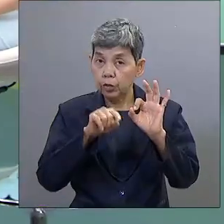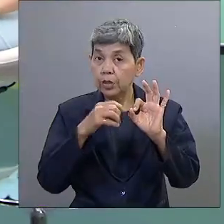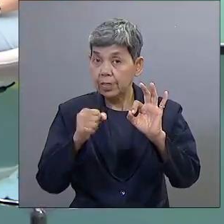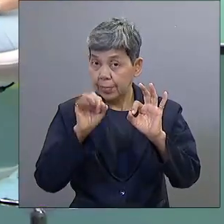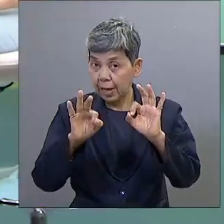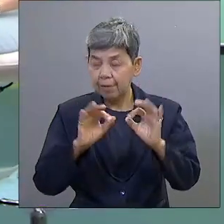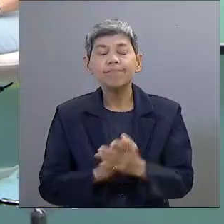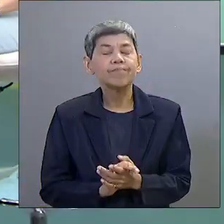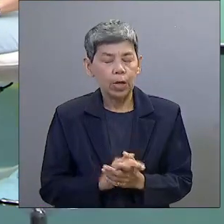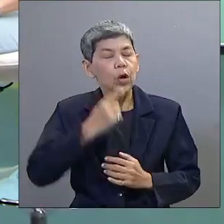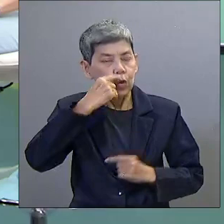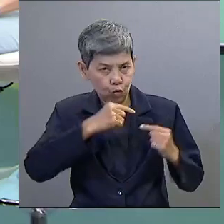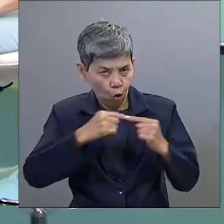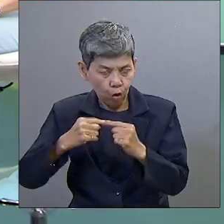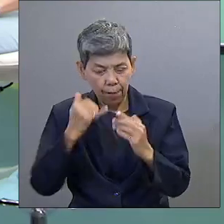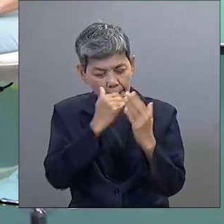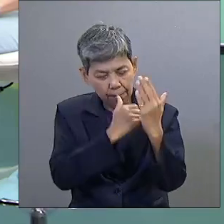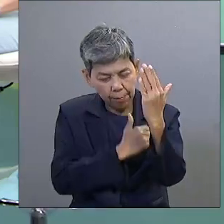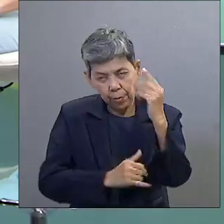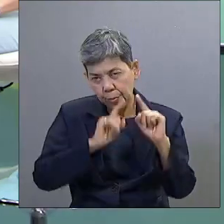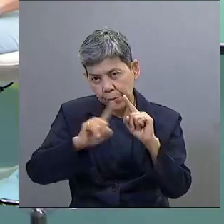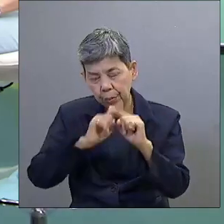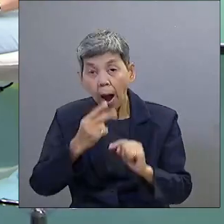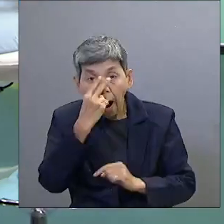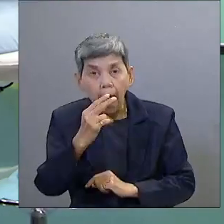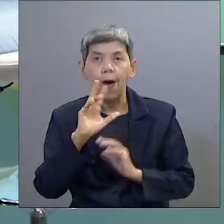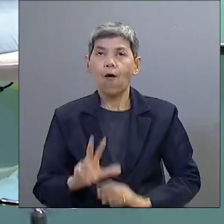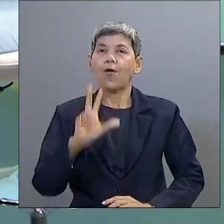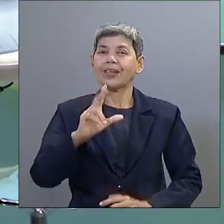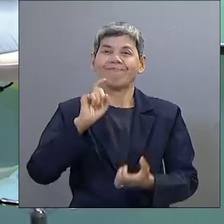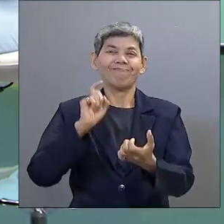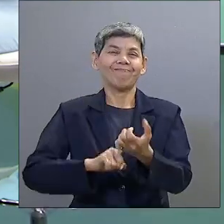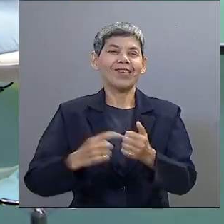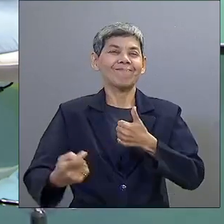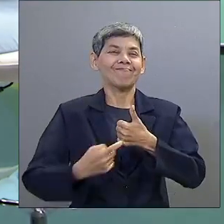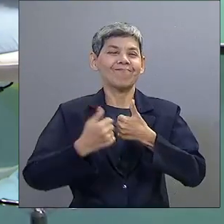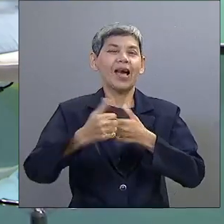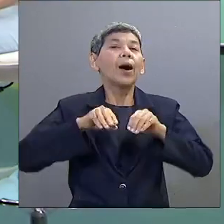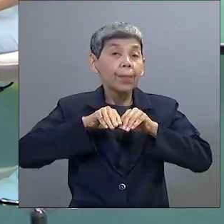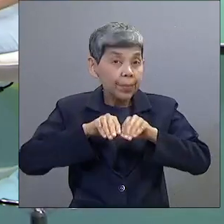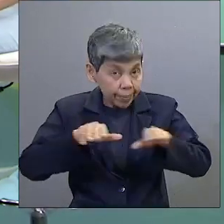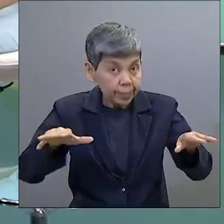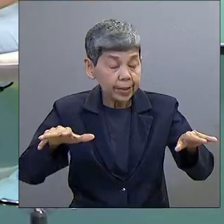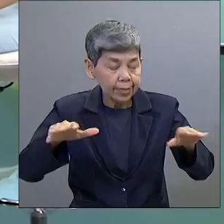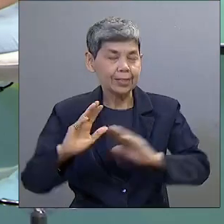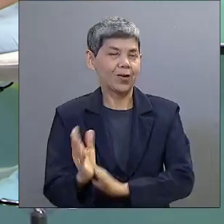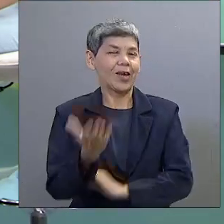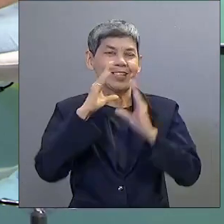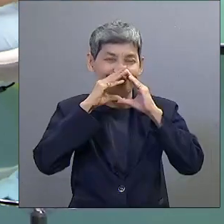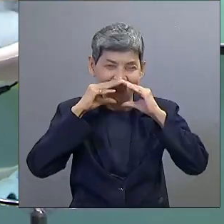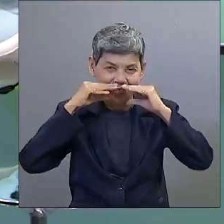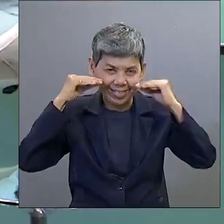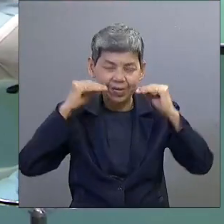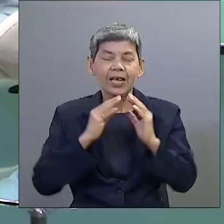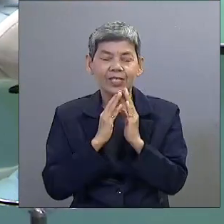9:19 นะครับคุณผู้ชมอยู่กันต่อในช่วงสีสันวาไรตี้ครับเช้าวันนี้ใครเปิดมาเจอเรา3คนฝากกดไลค์กดแชร์ส่งต่อสีสันส่งต่อรอยยิ้มเช้าวันนี้ด้วยนะครับสวัสดีครับ